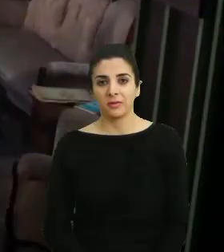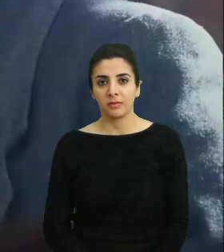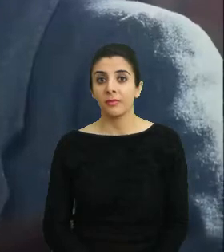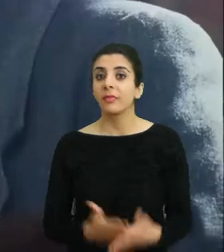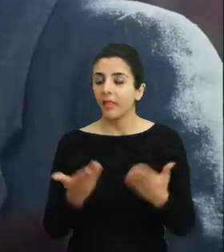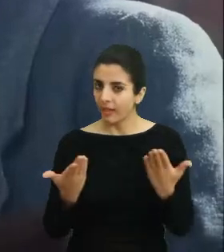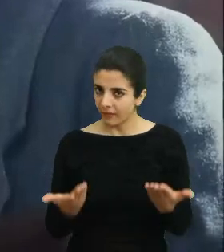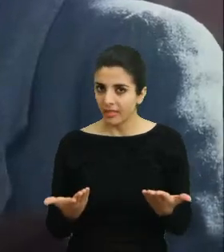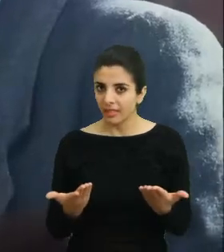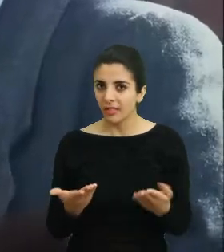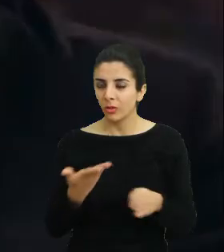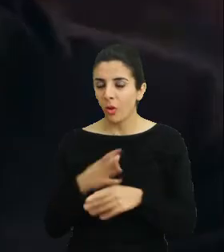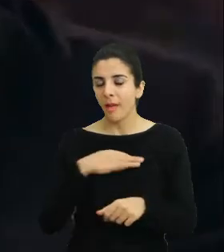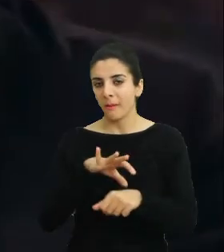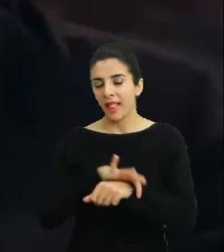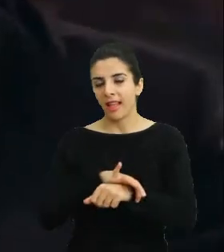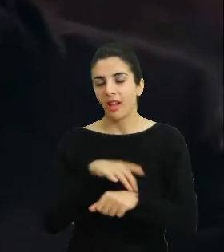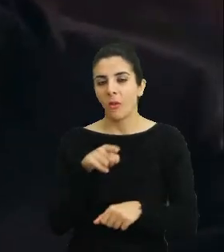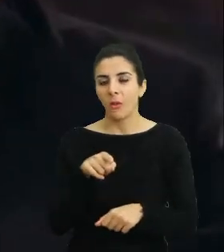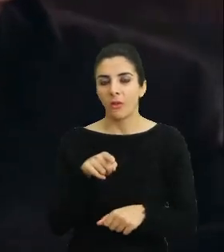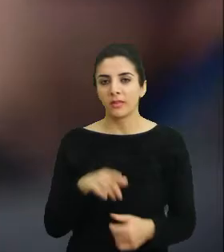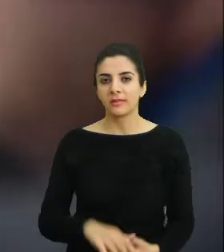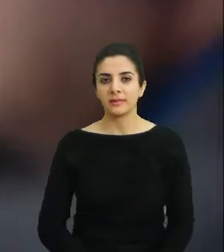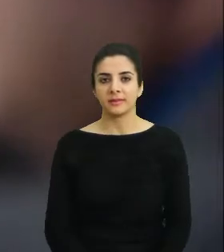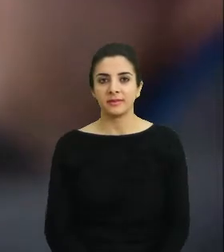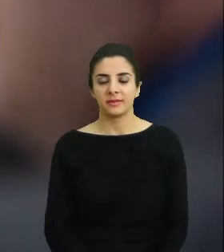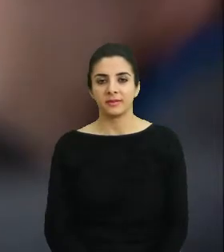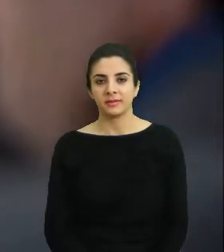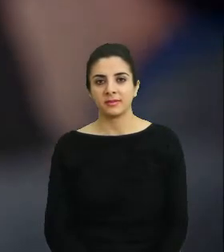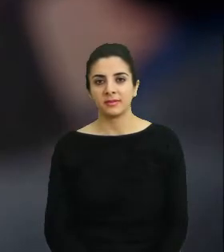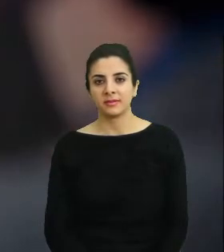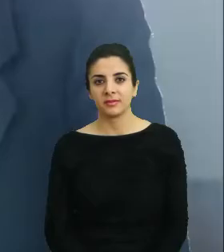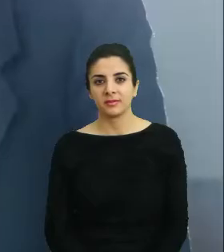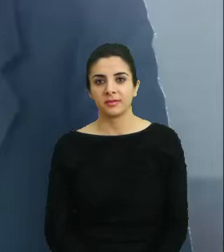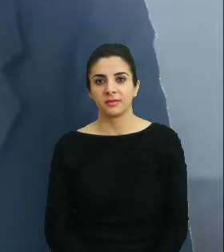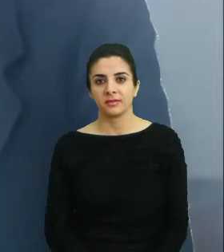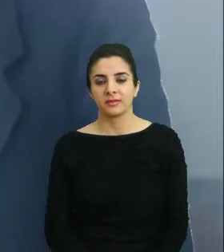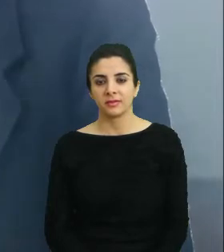Evet bayım. Bilekcan. Akif boş boş bakarken Nuri ona döndü.